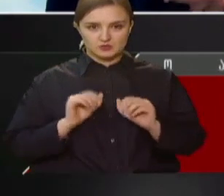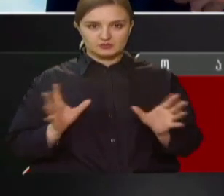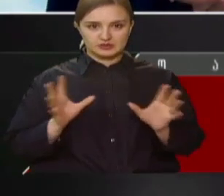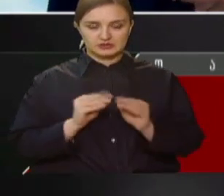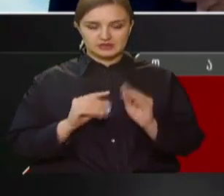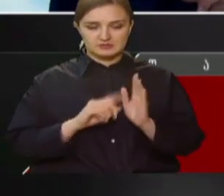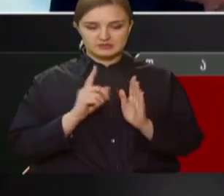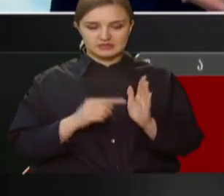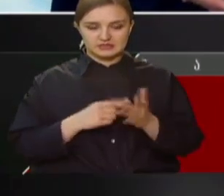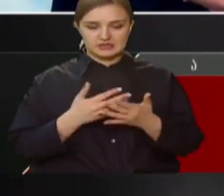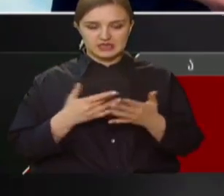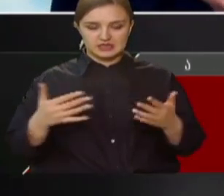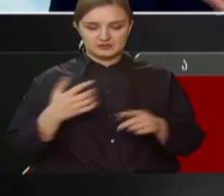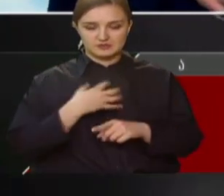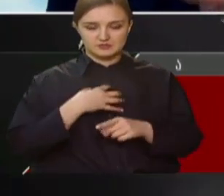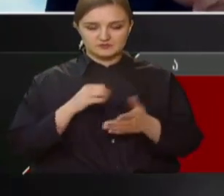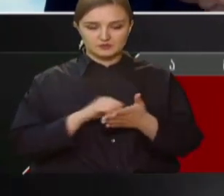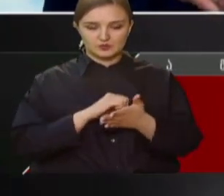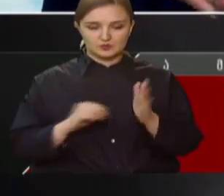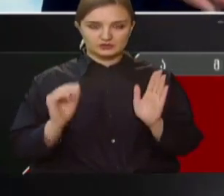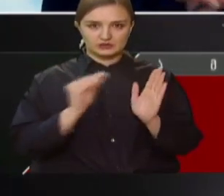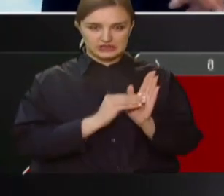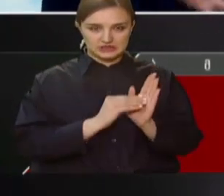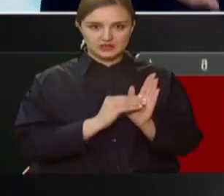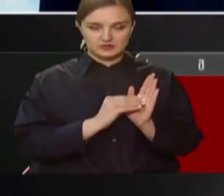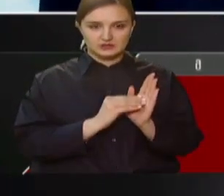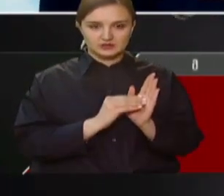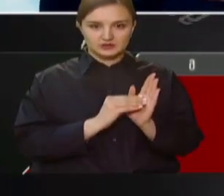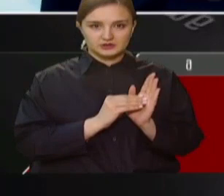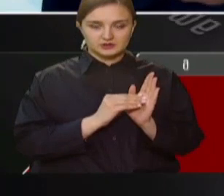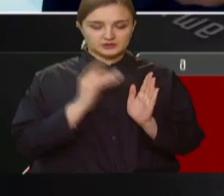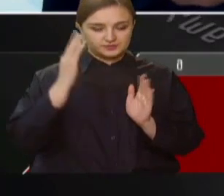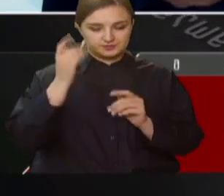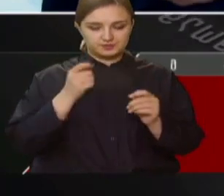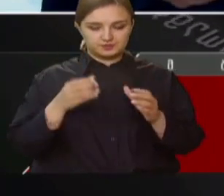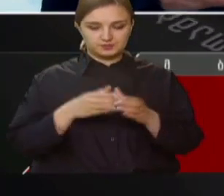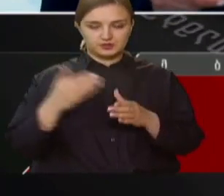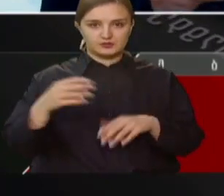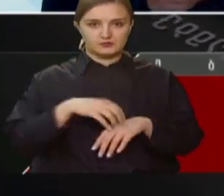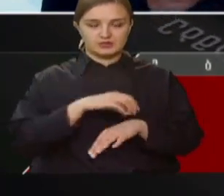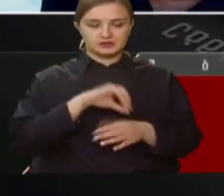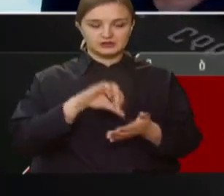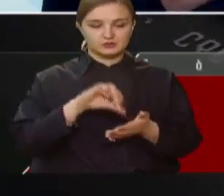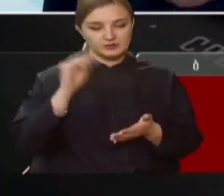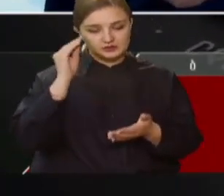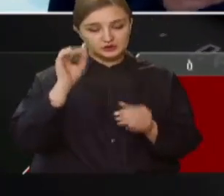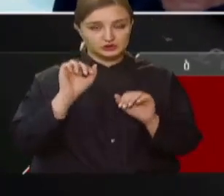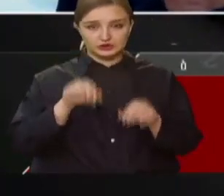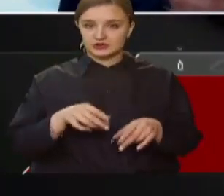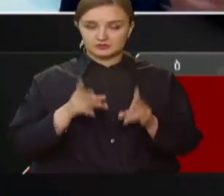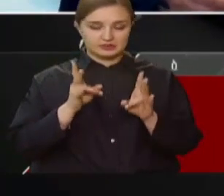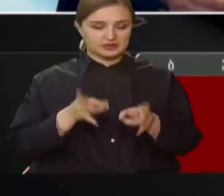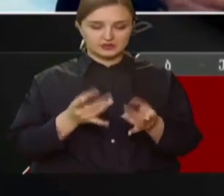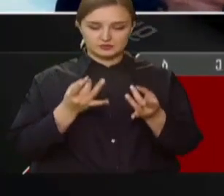ამ საკითხების ძალიან მნიშვნელოვან დოკუმენტში ასახვას, რომელმაც მართველი პარტიის წარმომადგენელთა აზრით შესაძლებელია და